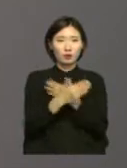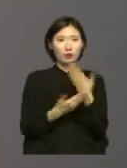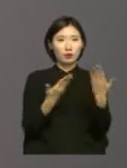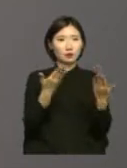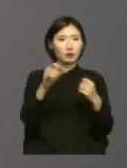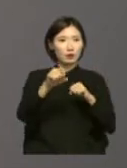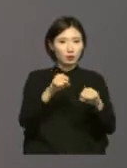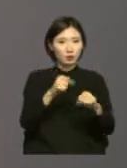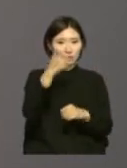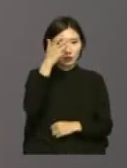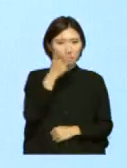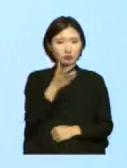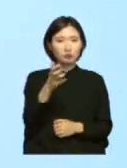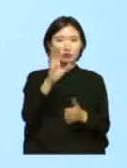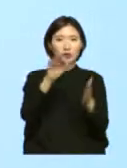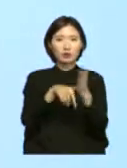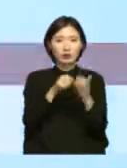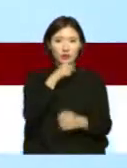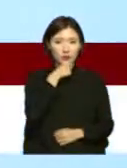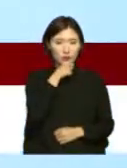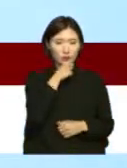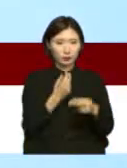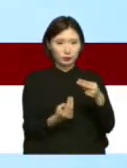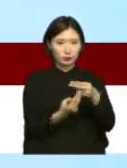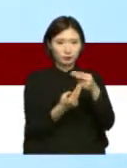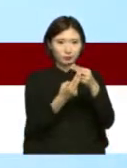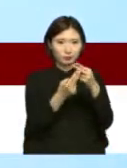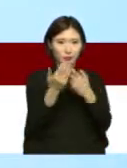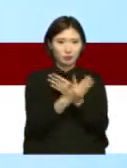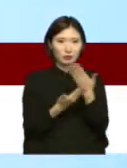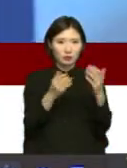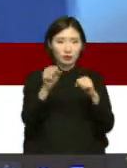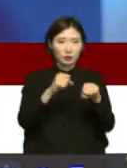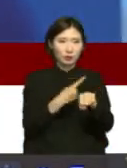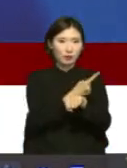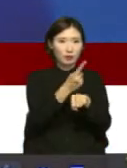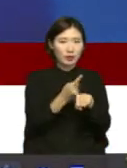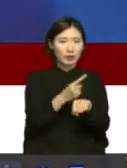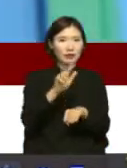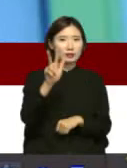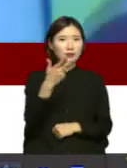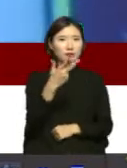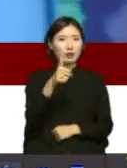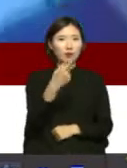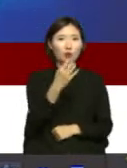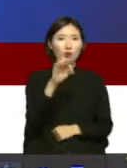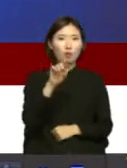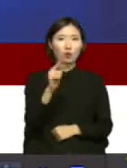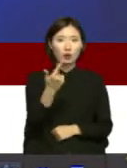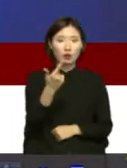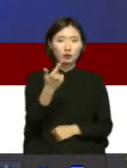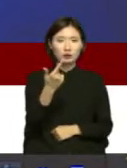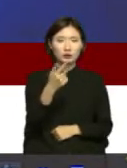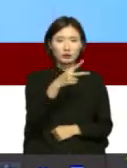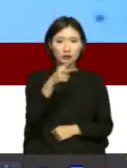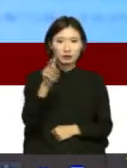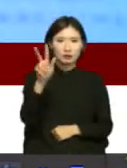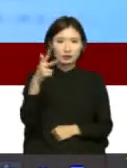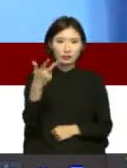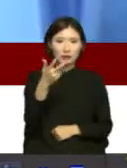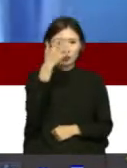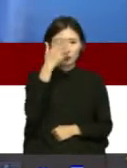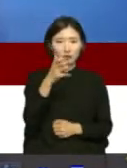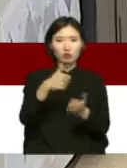봉사활동과 기부를 할 경우 포인트가 적립됩니다. 봉사활동 1시간은 700노원, 즉 700원이며